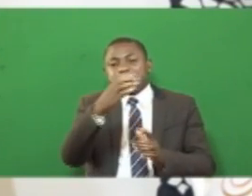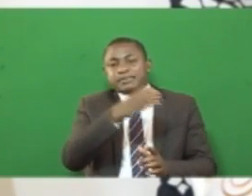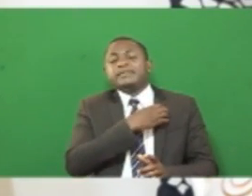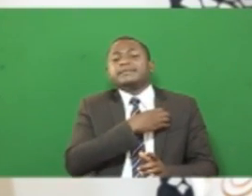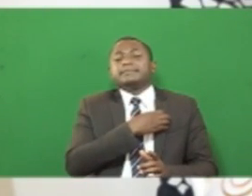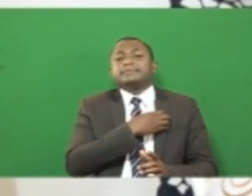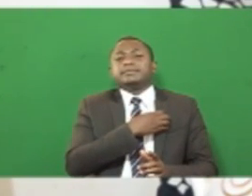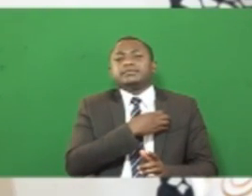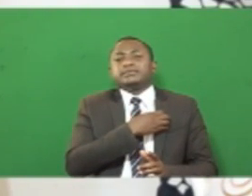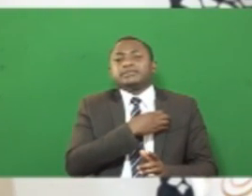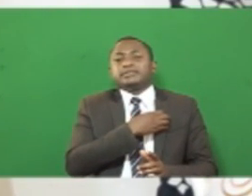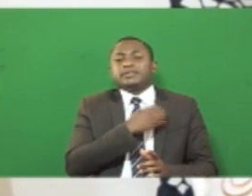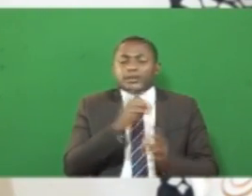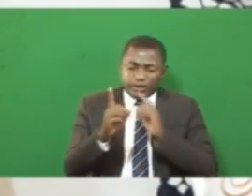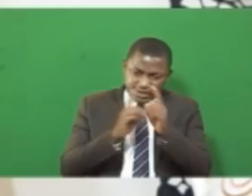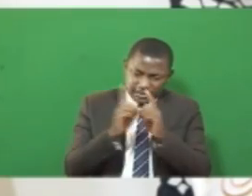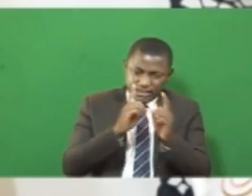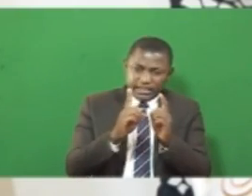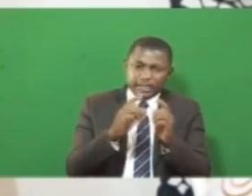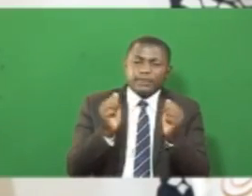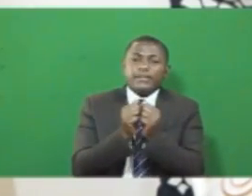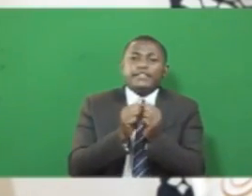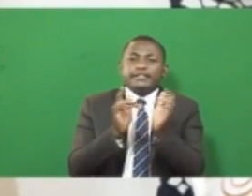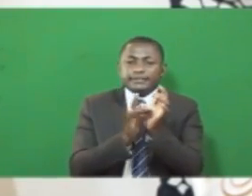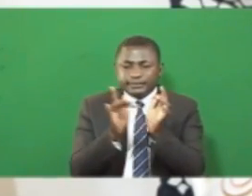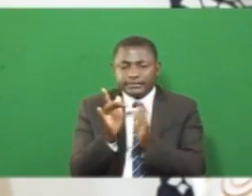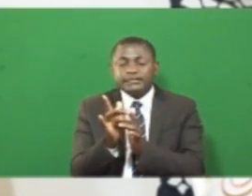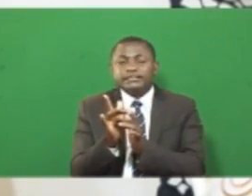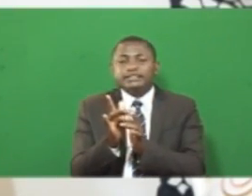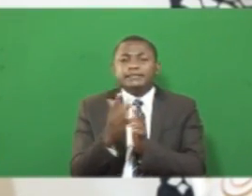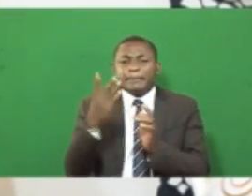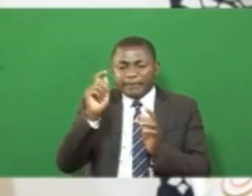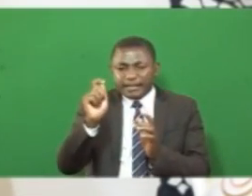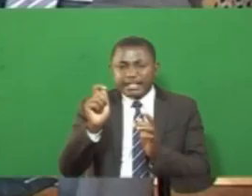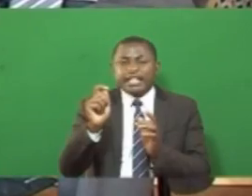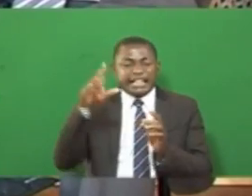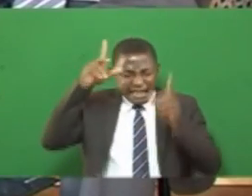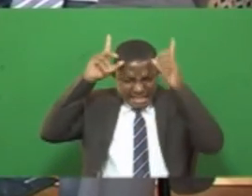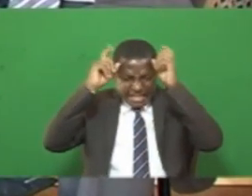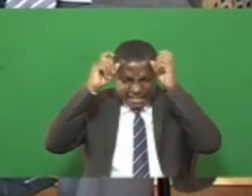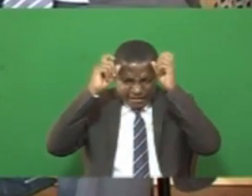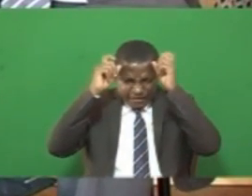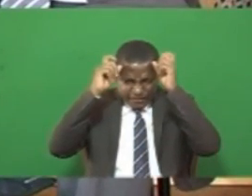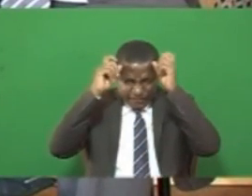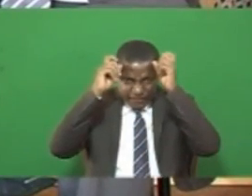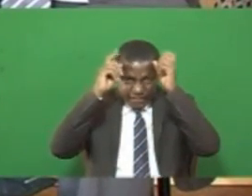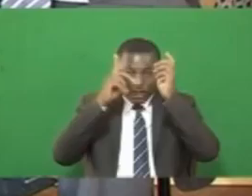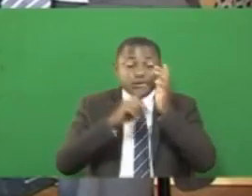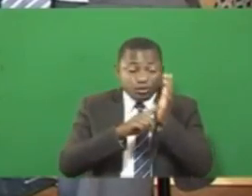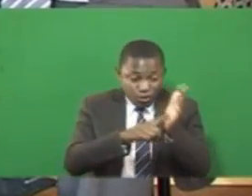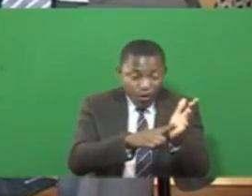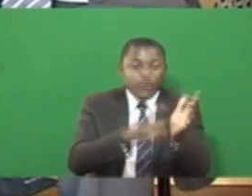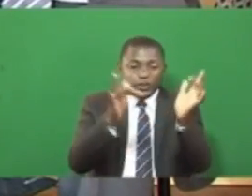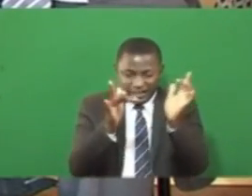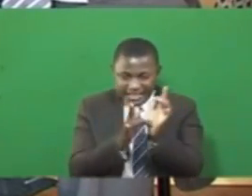ndechekuti paari kukurukura naJesu ari kumuverengera Bhaibheri. Paari kuti apo zvakanzi vatumwa